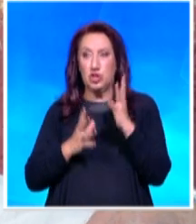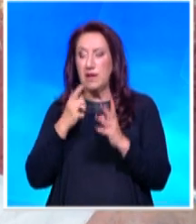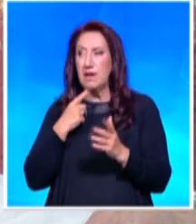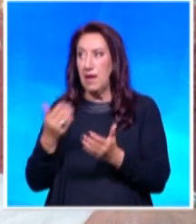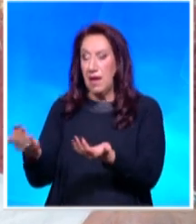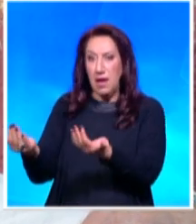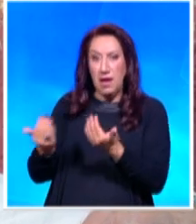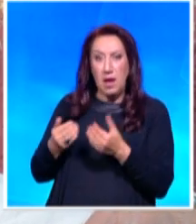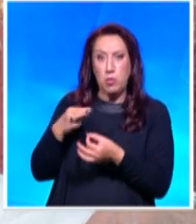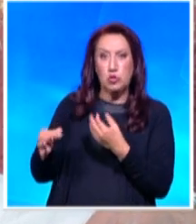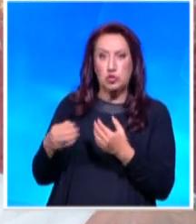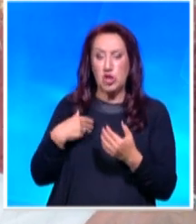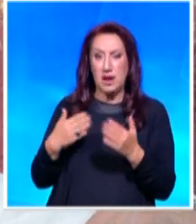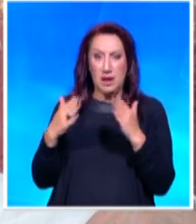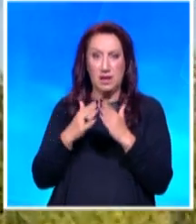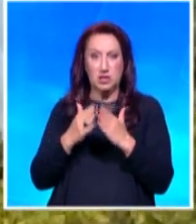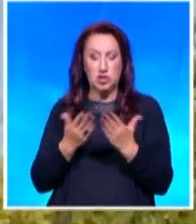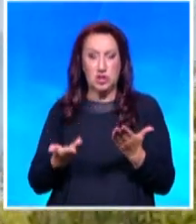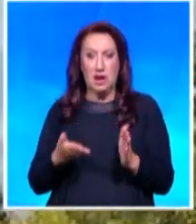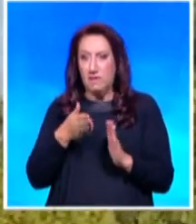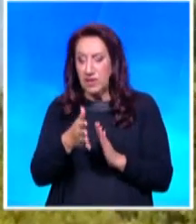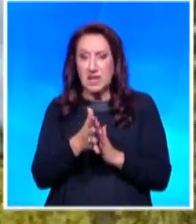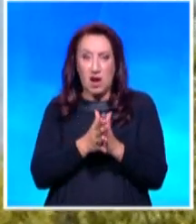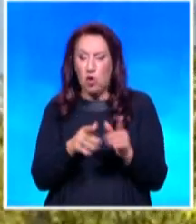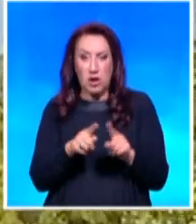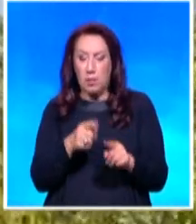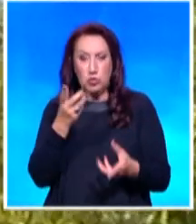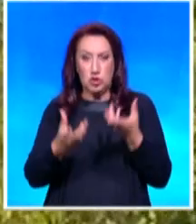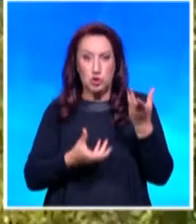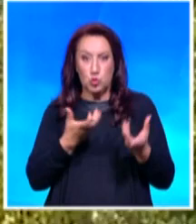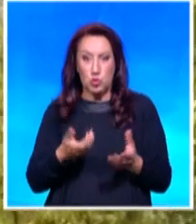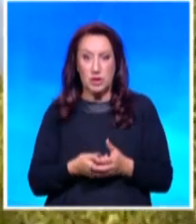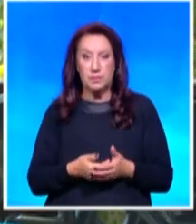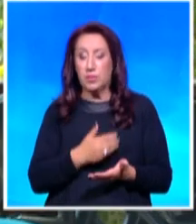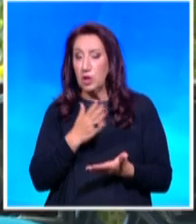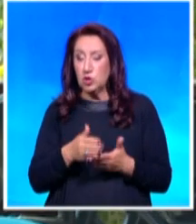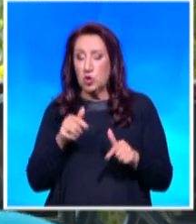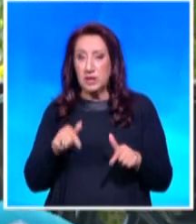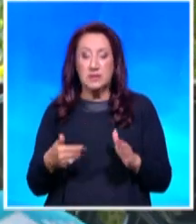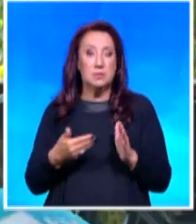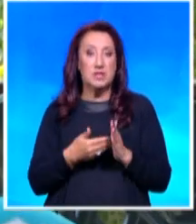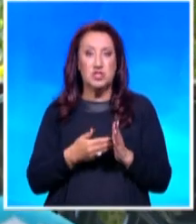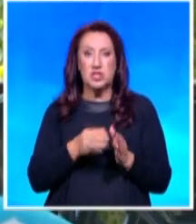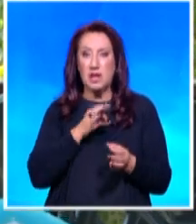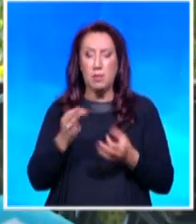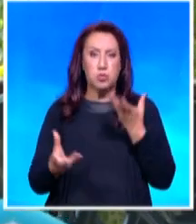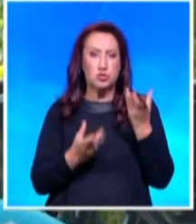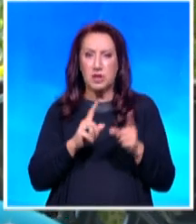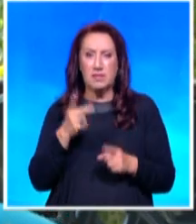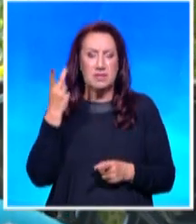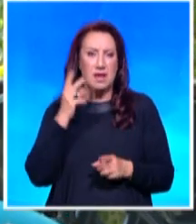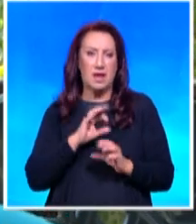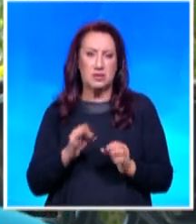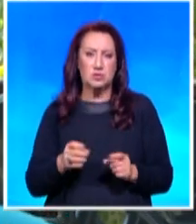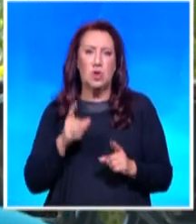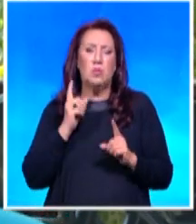изгори къщите и те да изгори, да се казва. И до днес причината за огъня не е ясна. Пожара може да тръгне от всичко,